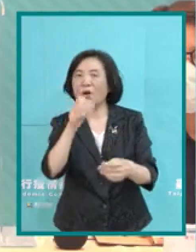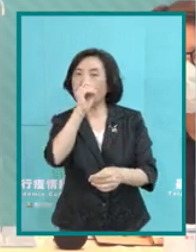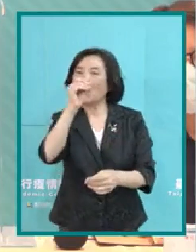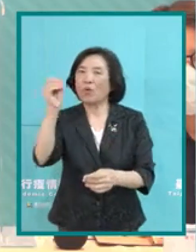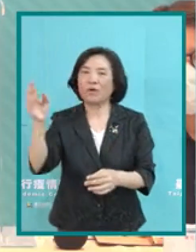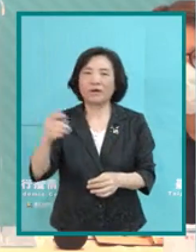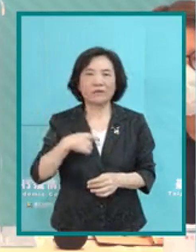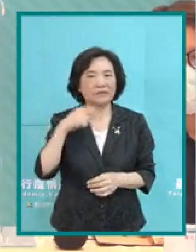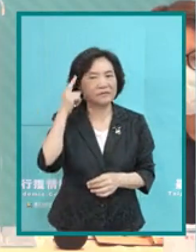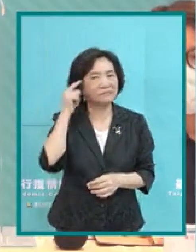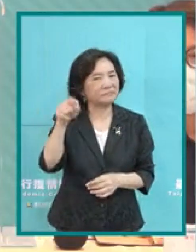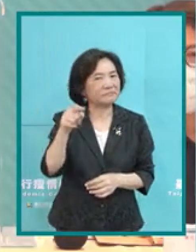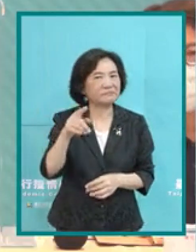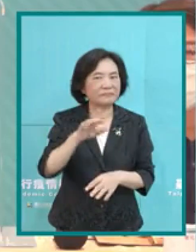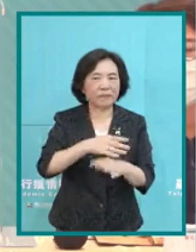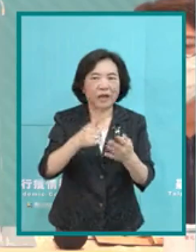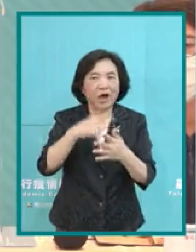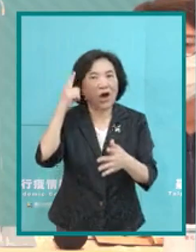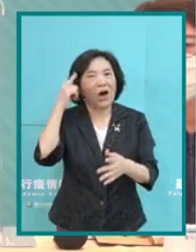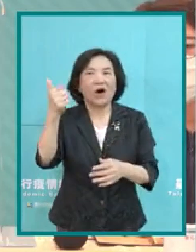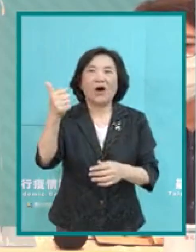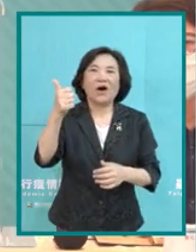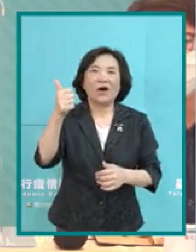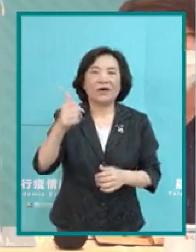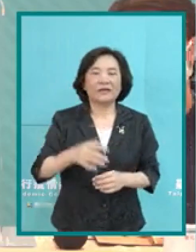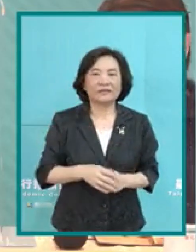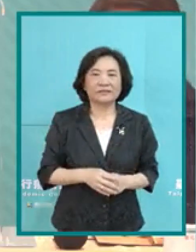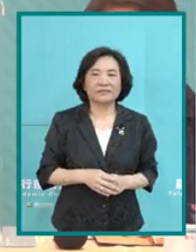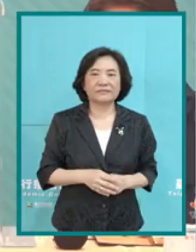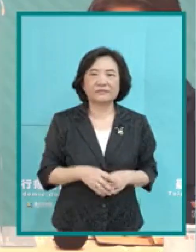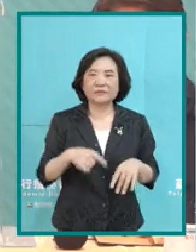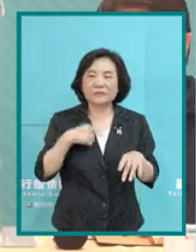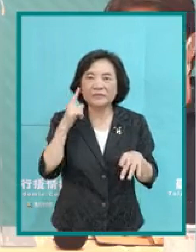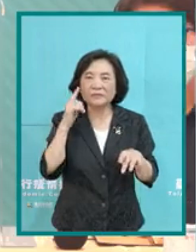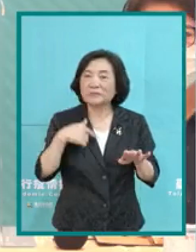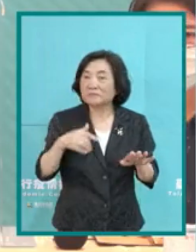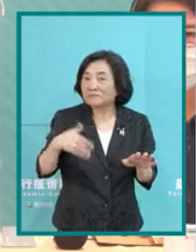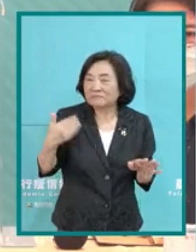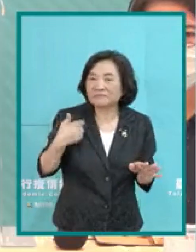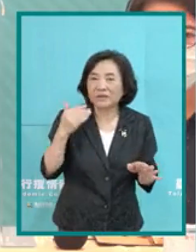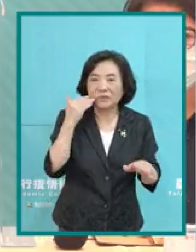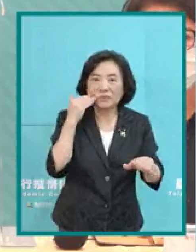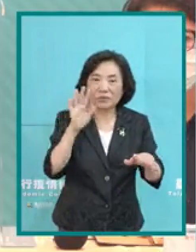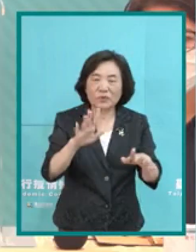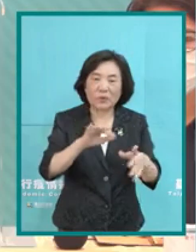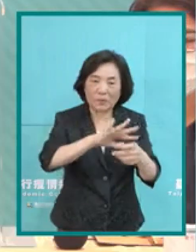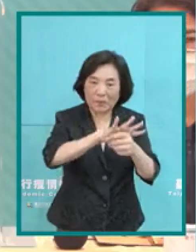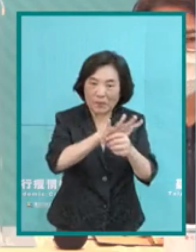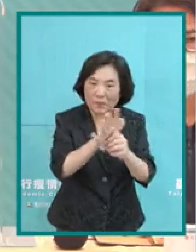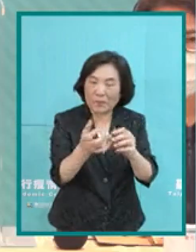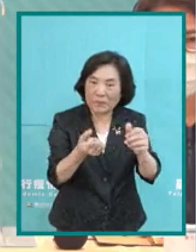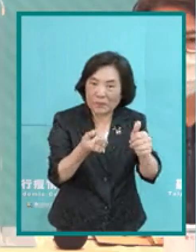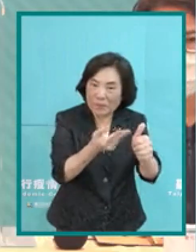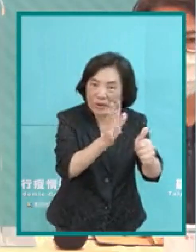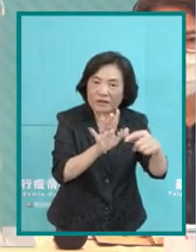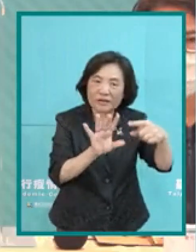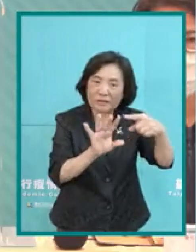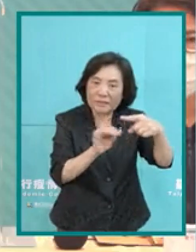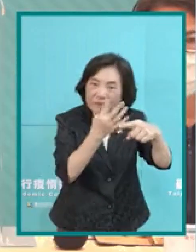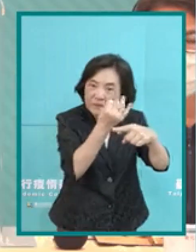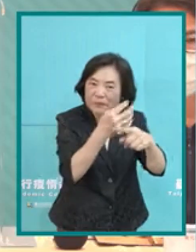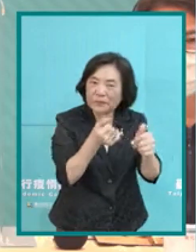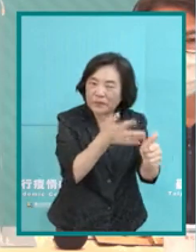法，你知道哈。也许我不晓得容许一定程度的感染，然后经济还是照